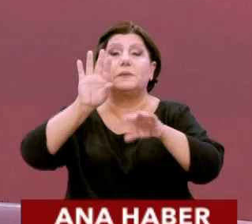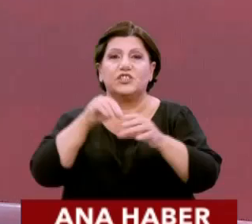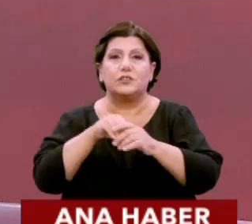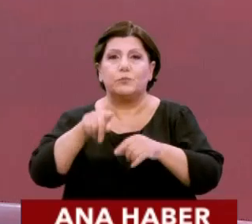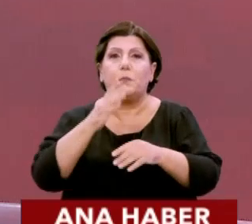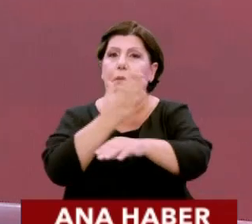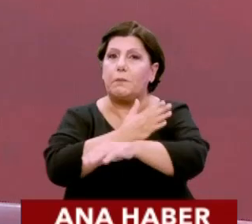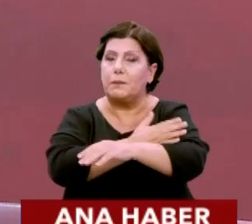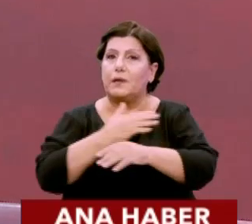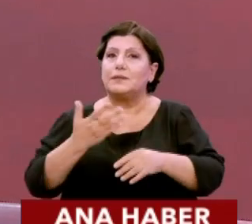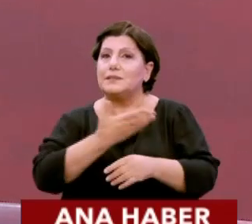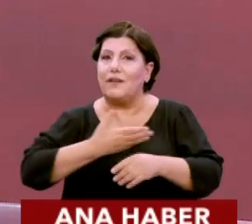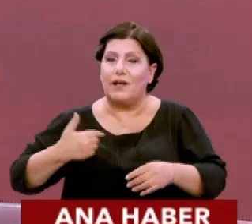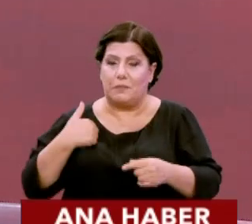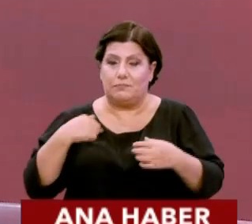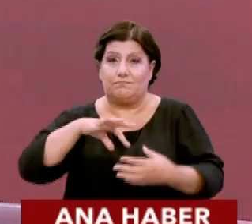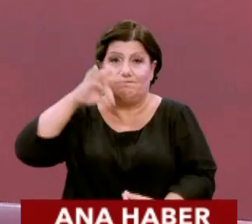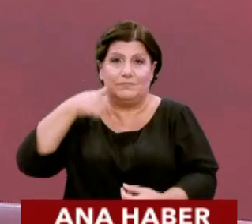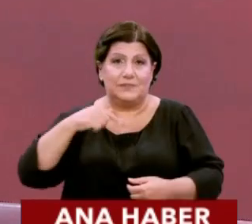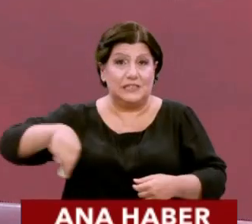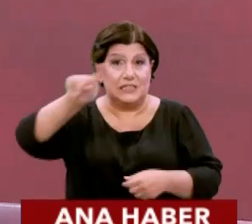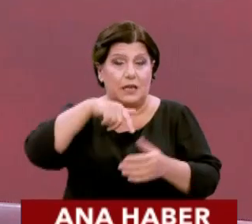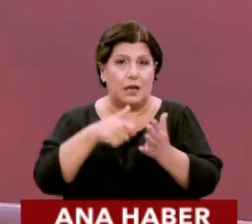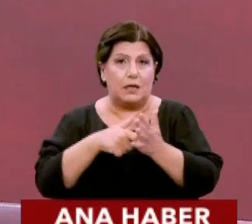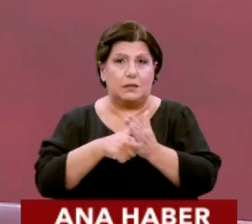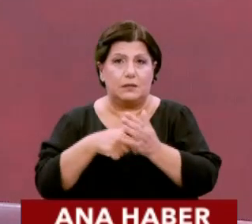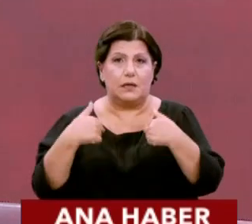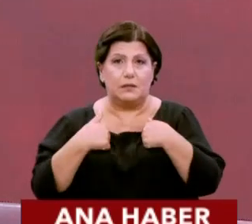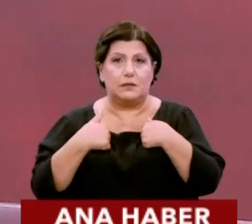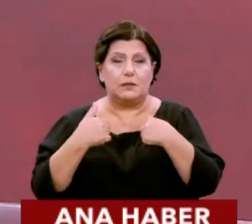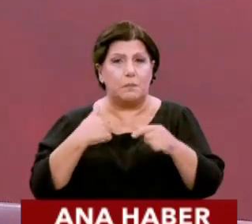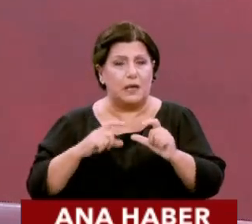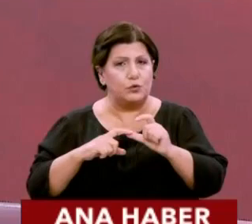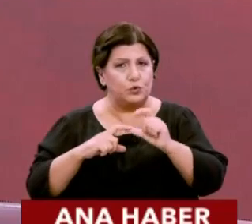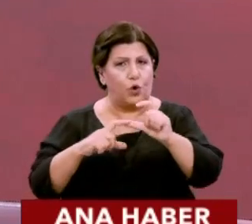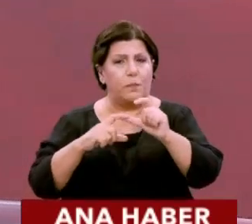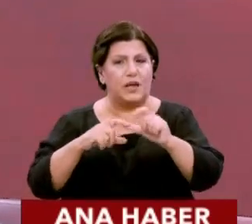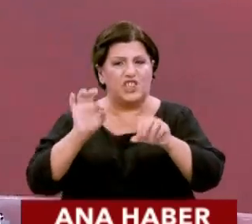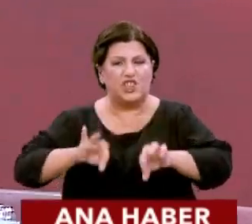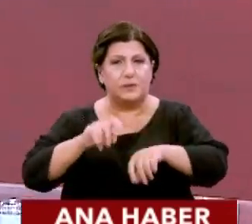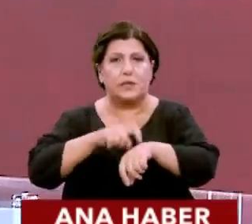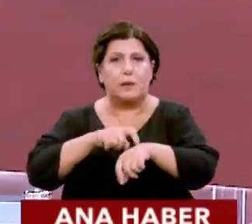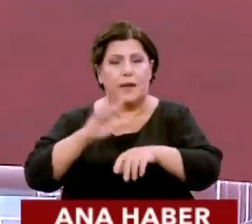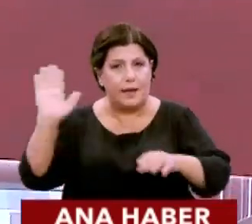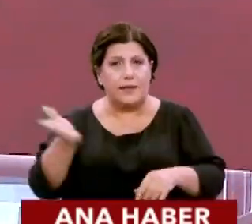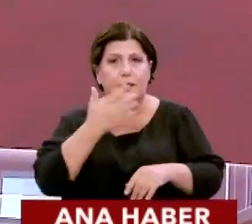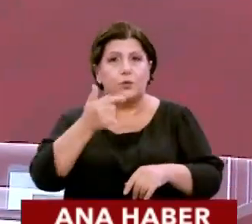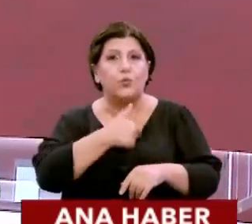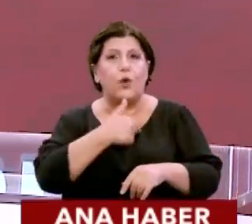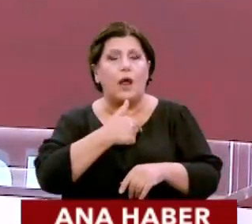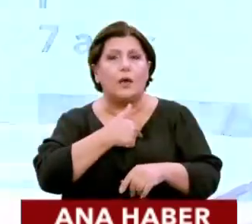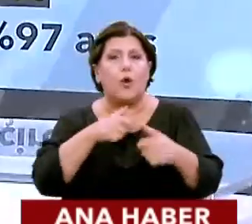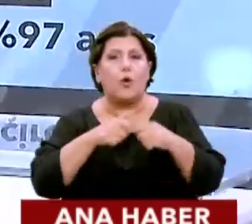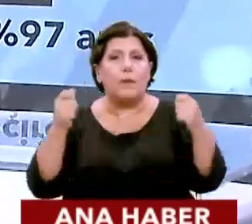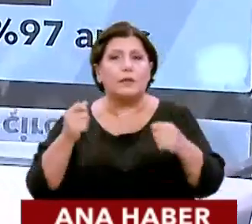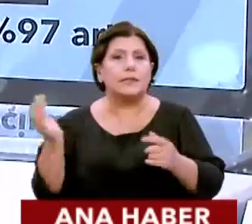memleketi seven bir vatan sever olarak Sizler adına O soruları sorma zamanı Haydi yüreğimden kopup